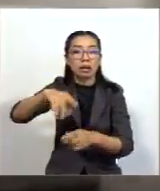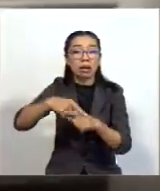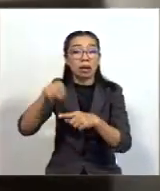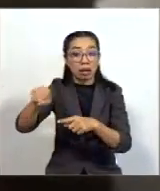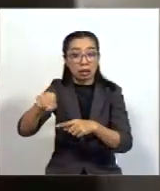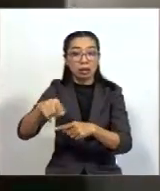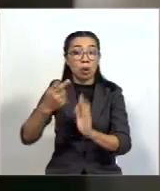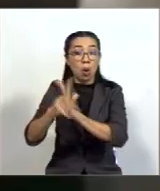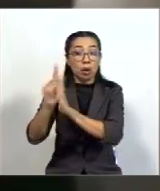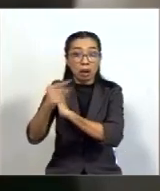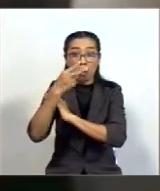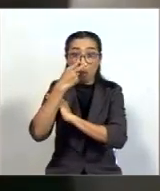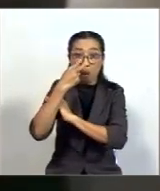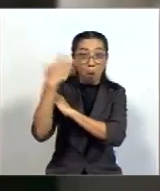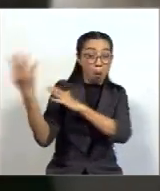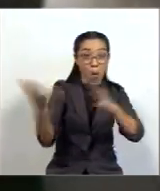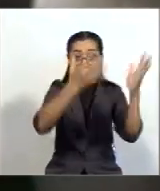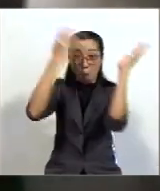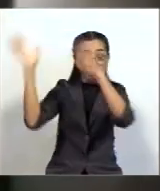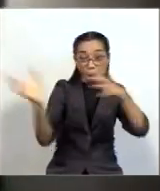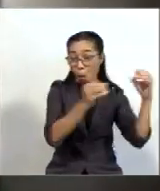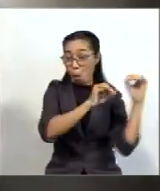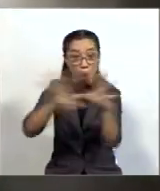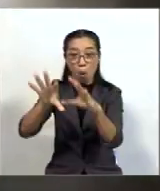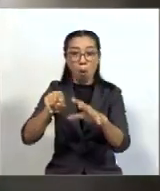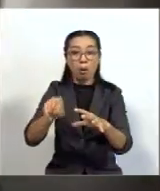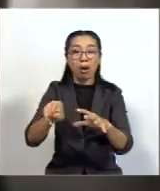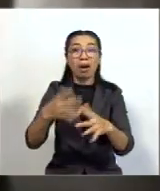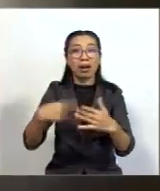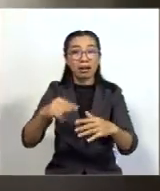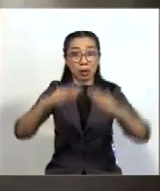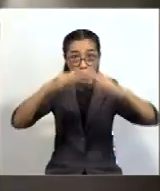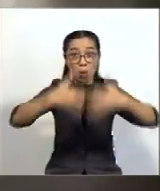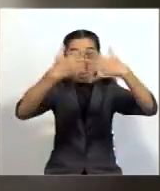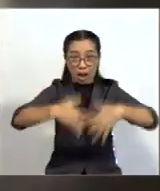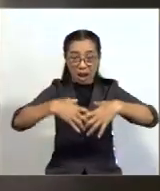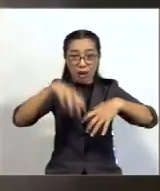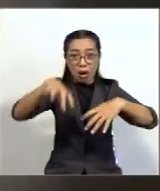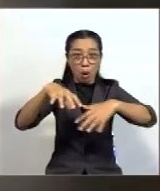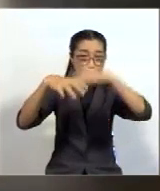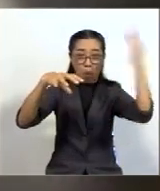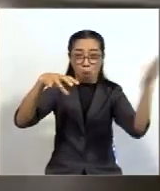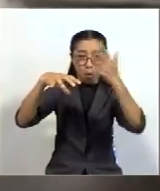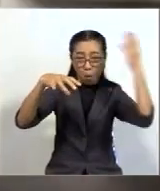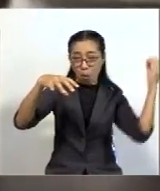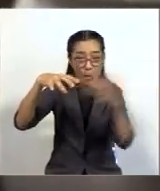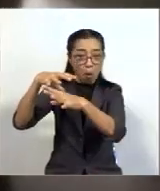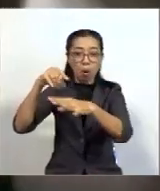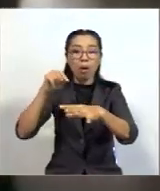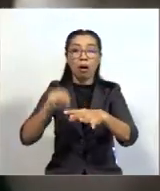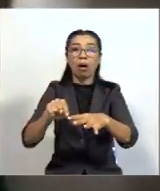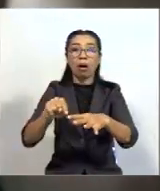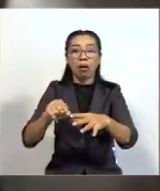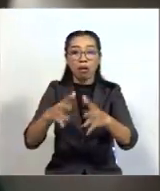สามารถบันทึกวินาทีที่พายุฤดูร้อนพัดผ่านบริเวณโรงงานโดยลมมีความรุนแรง